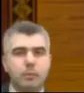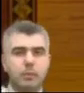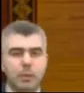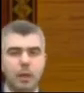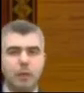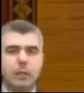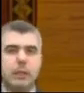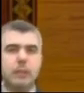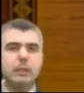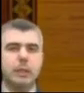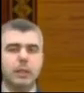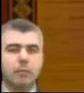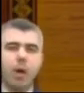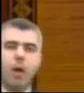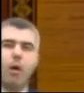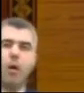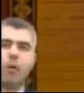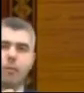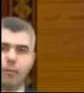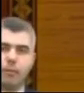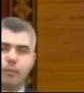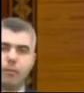سنوات، من أجل نسج العورة